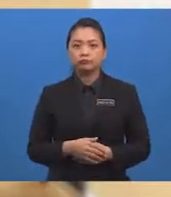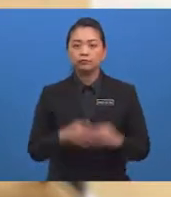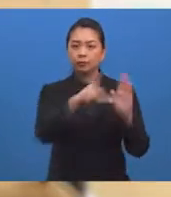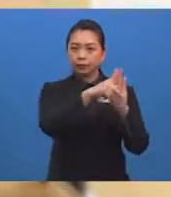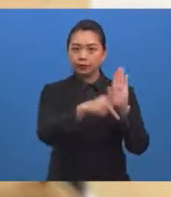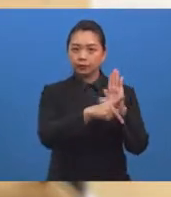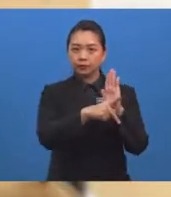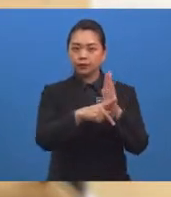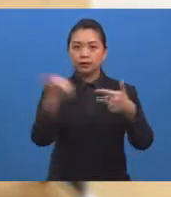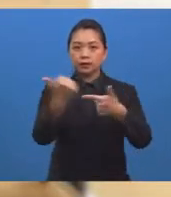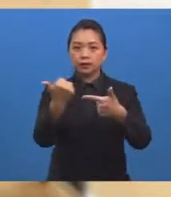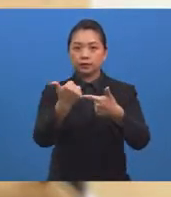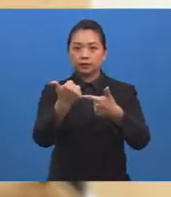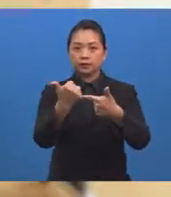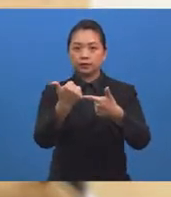Prinsip yang kedua adalah